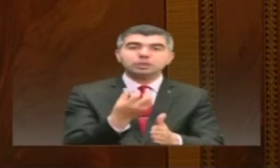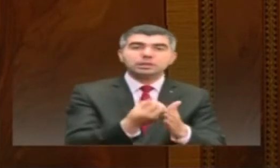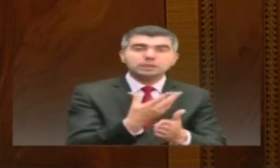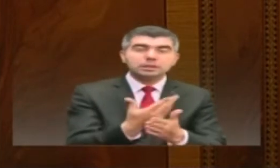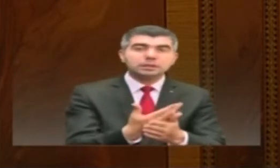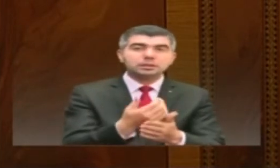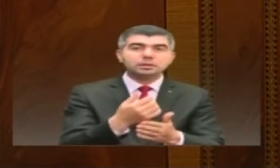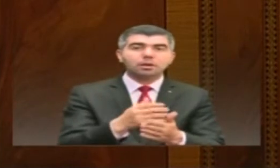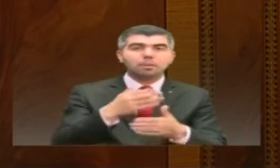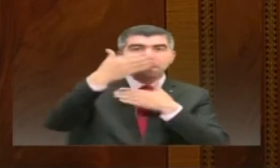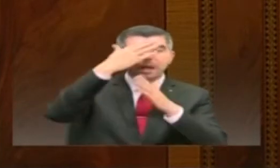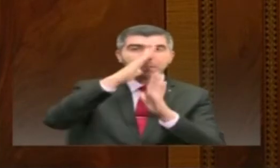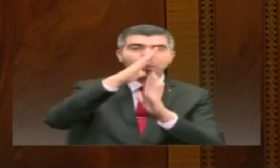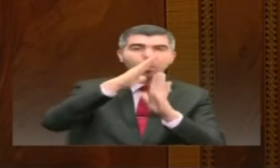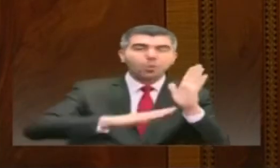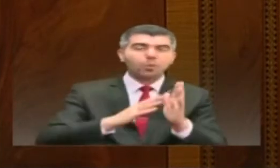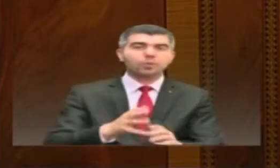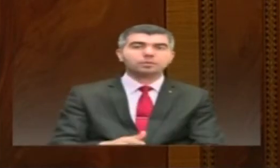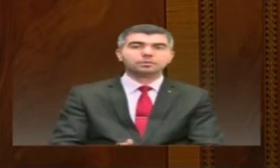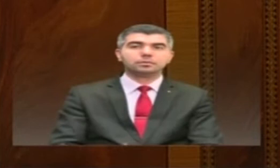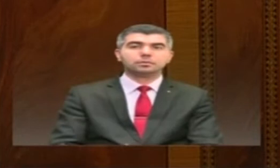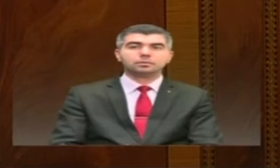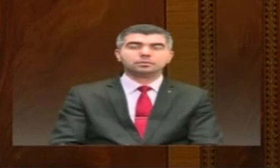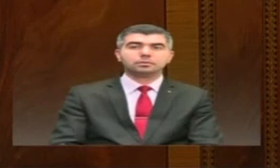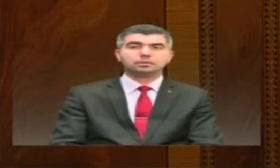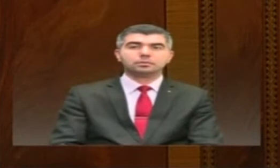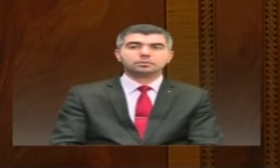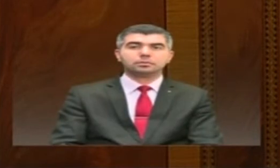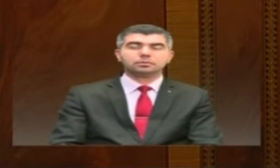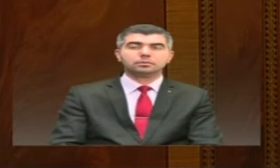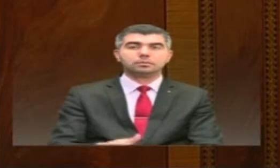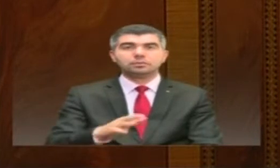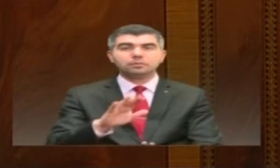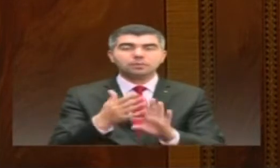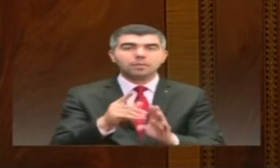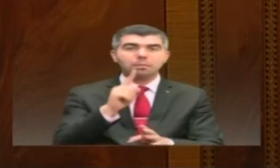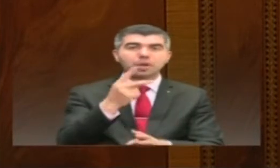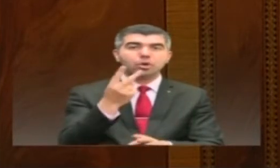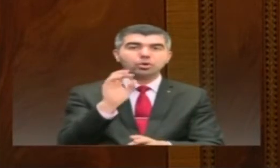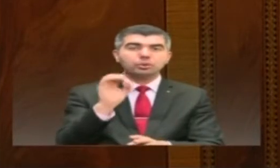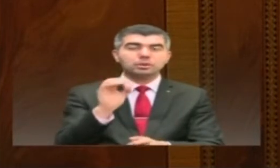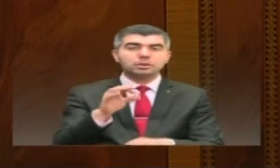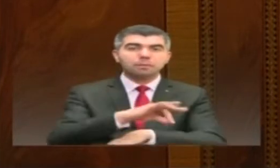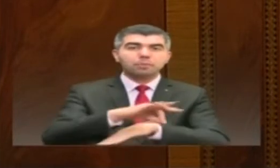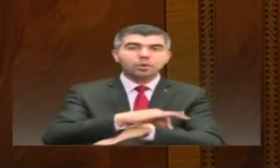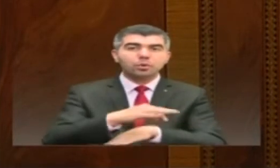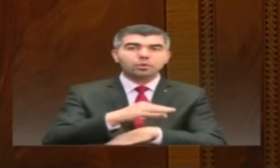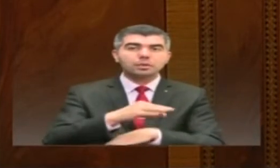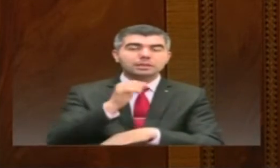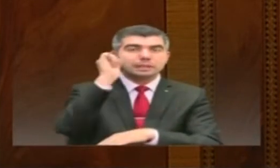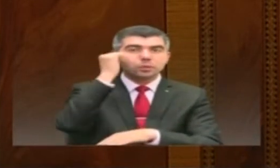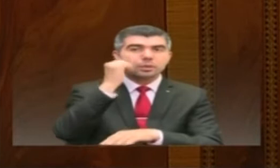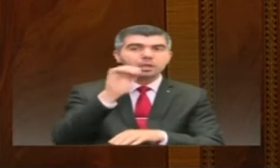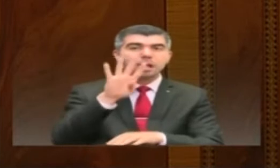كتصعب اندماج سوق الشغل. الحمد لله أن الثاني كبير منهم، جزء كبير منهم كيندمجوا في التكوين المهني بعد